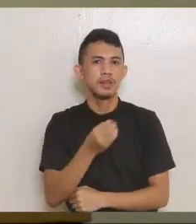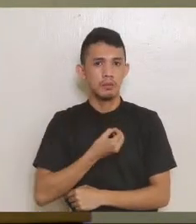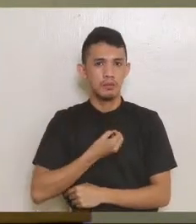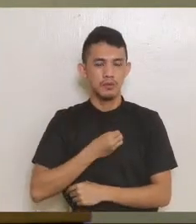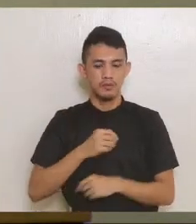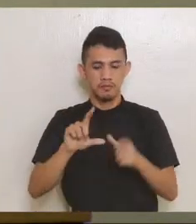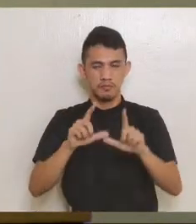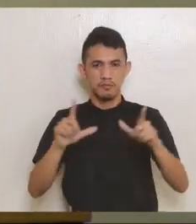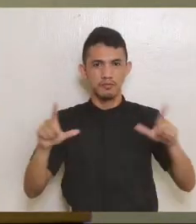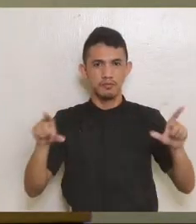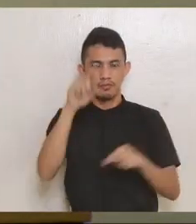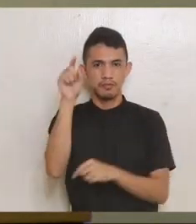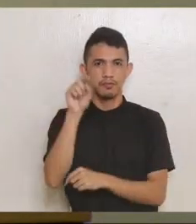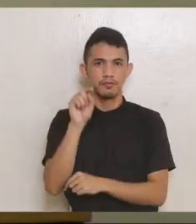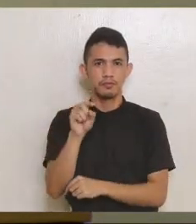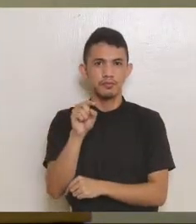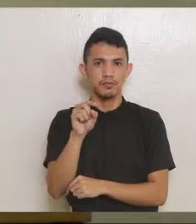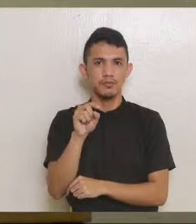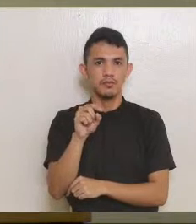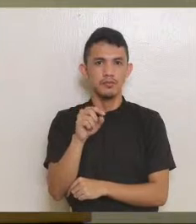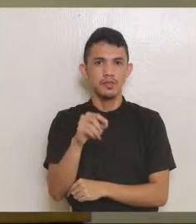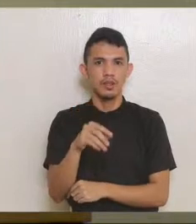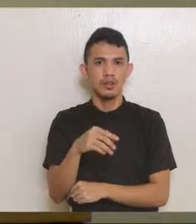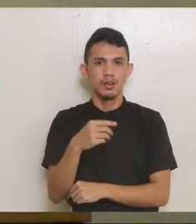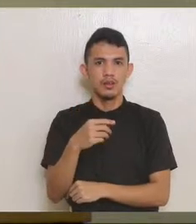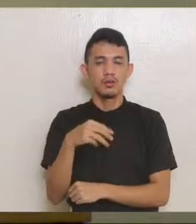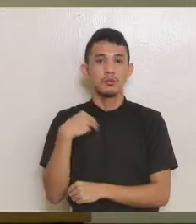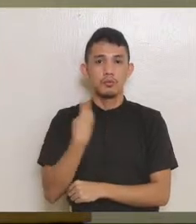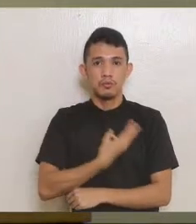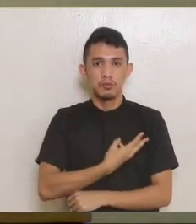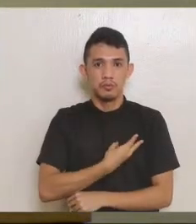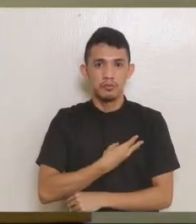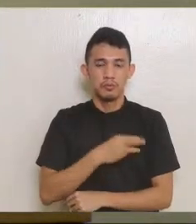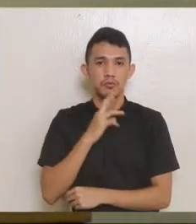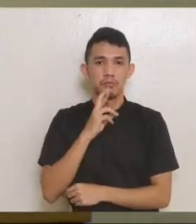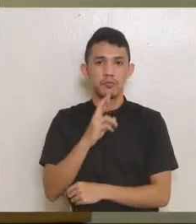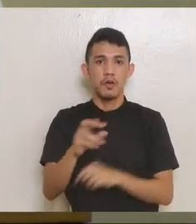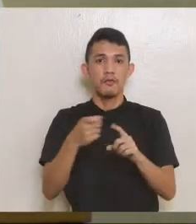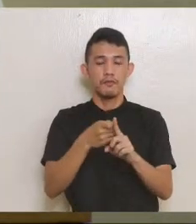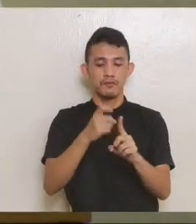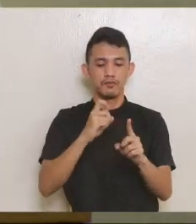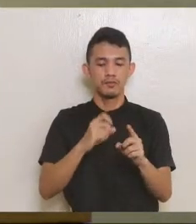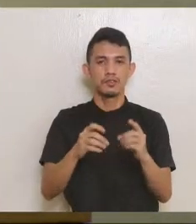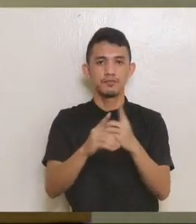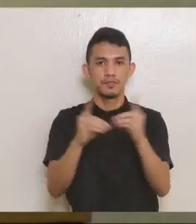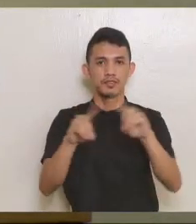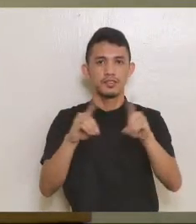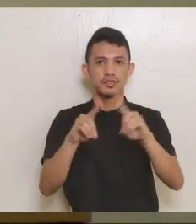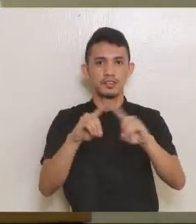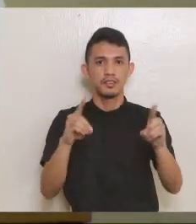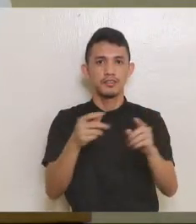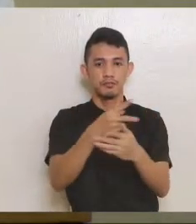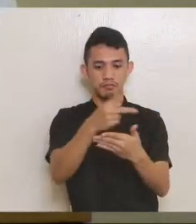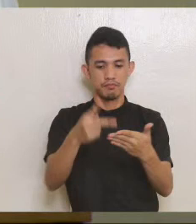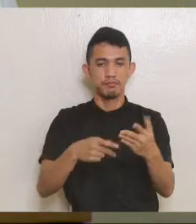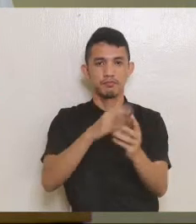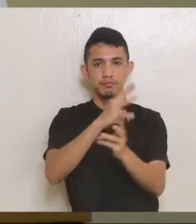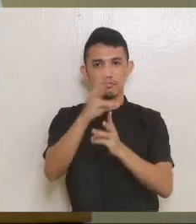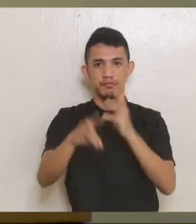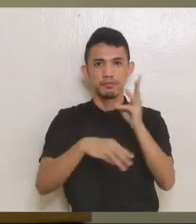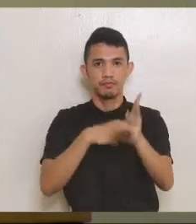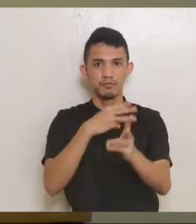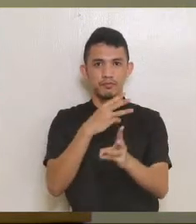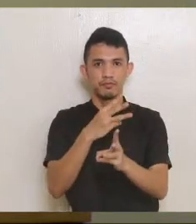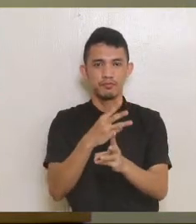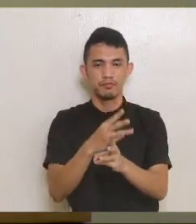Dinhi kanato may taga Parsia, Media, Elam, Mesopotamia, Judea,